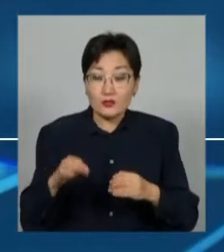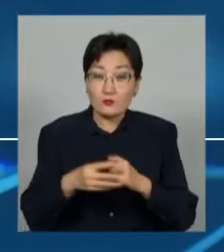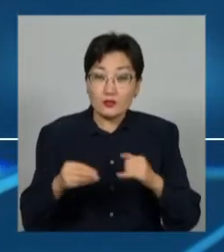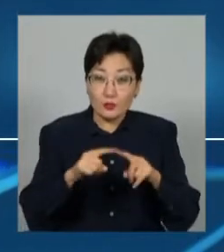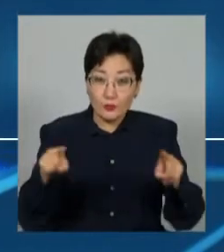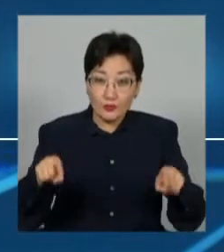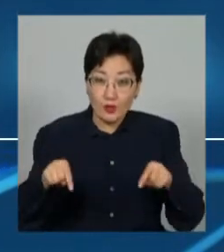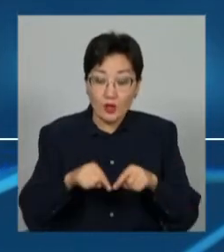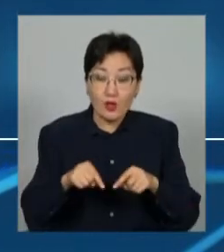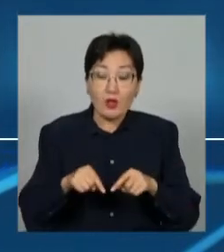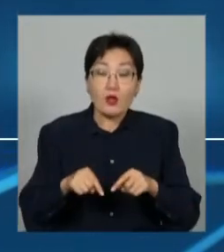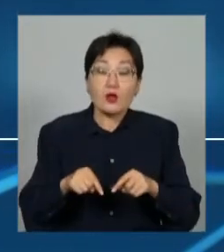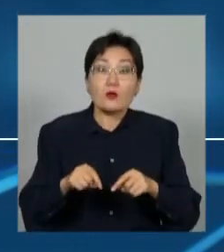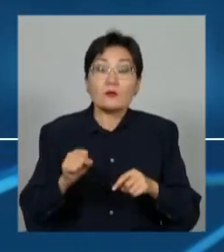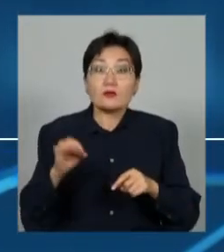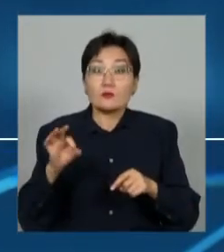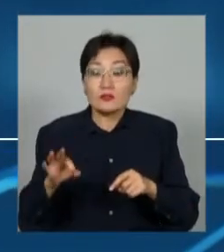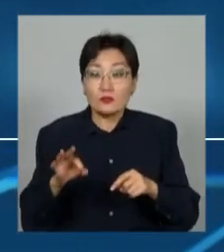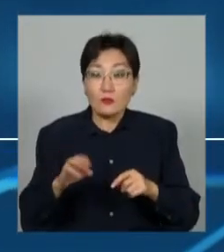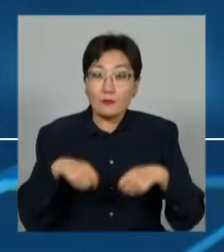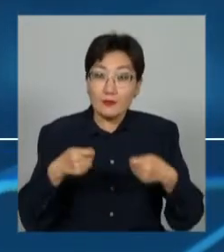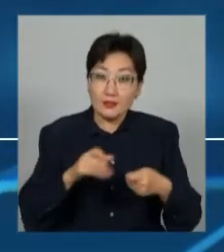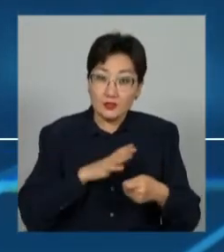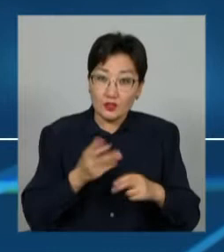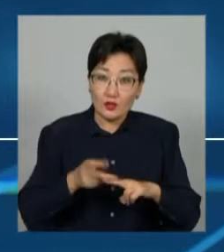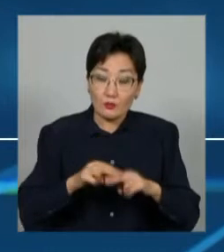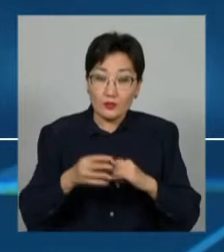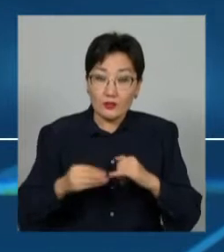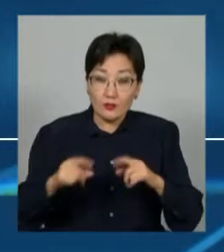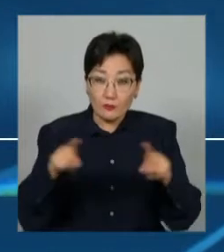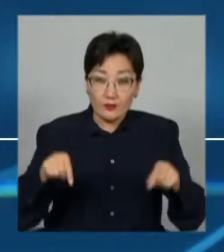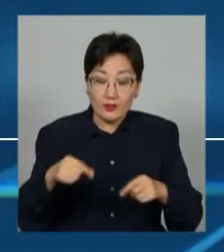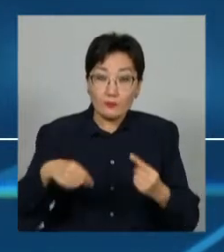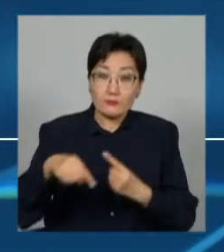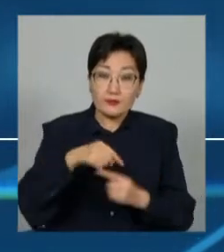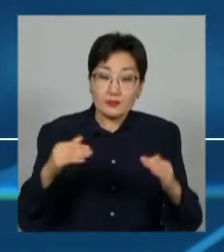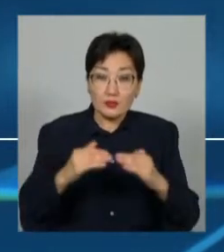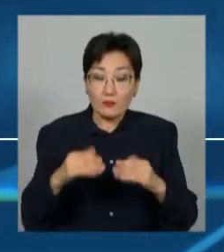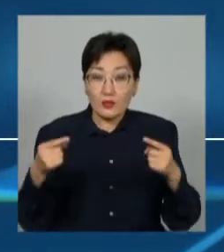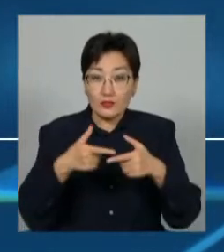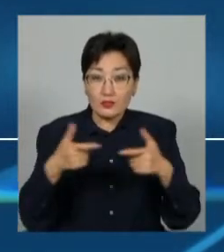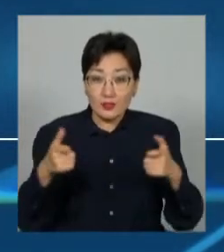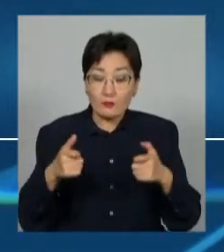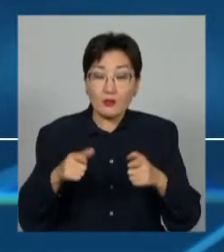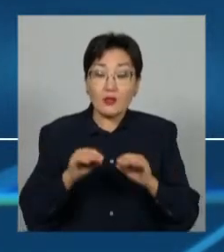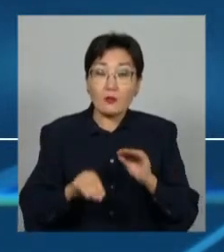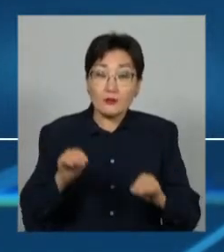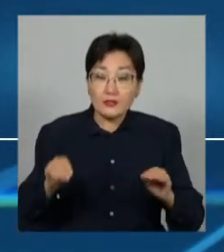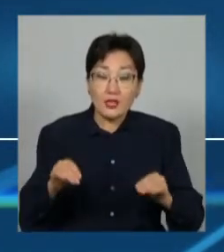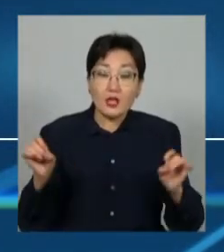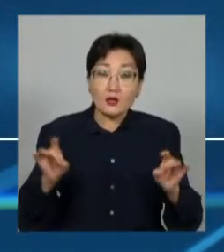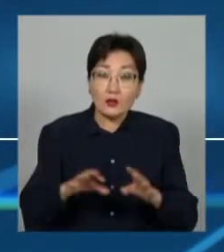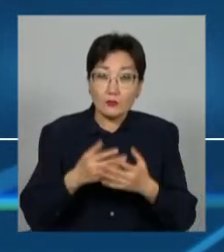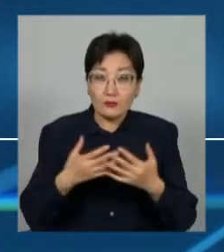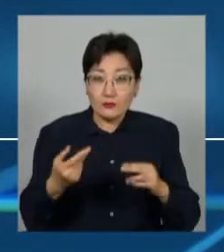учаскесін ВЮЛ жауапкершілігі шектеулі серіктестігіне берді. Бұл жерде бизнес орталық ғимараты, қонақ үй, автопаркинг, мейрамхана, кафе және